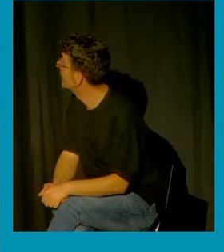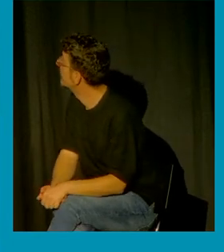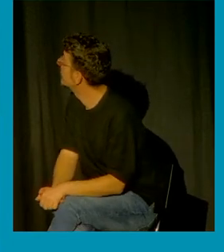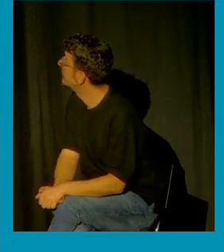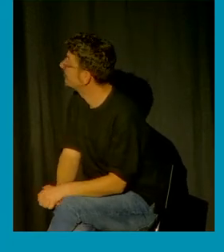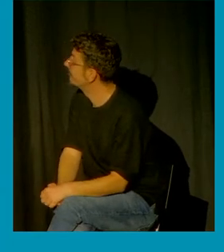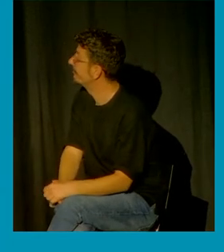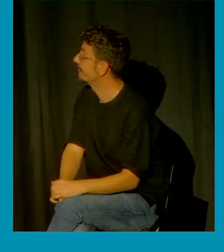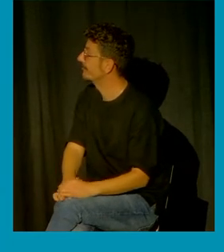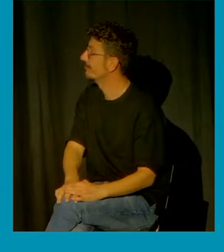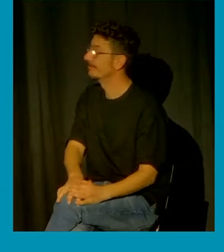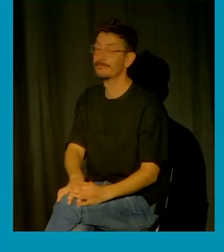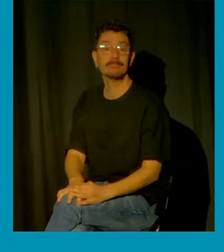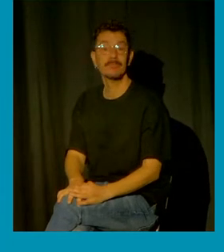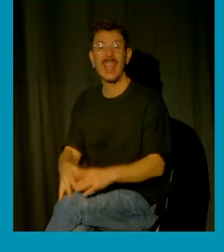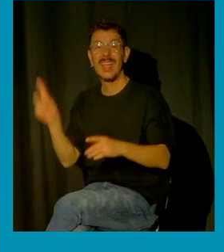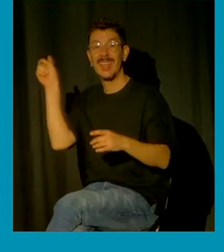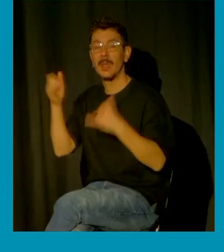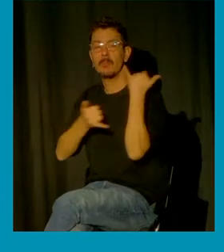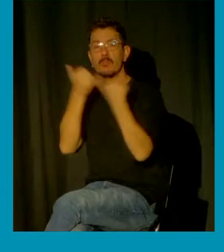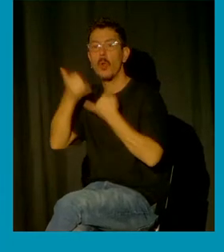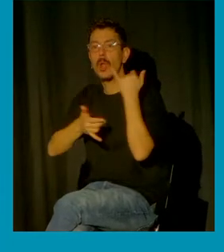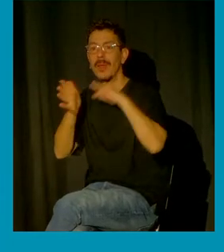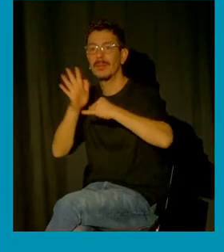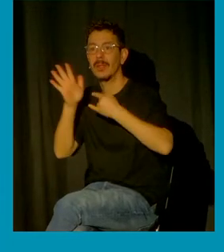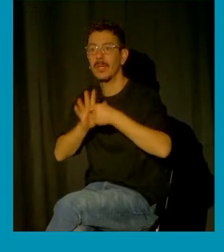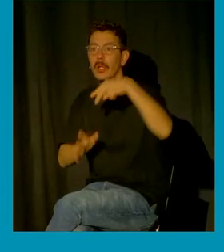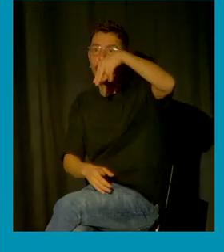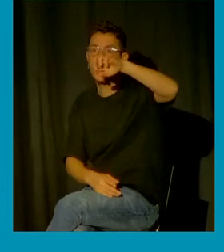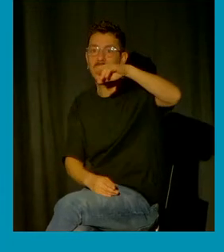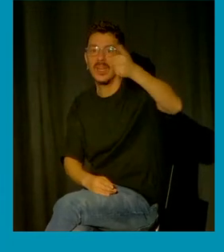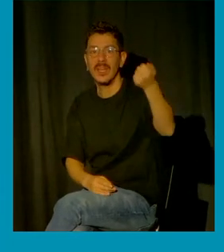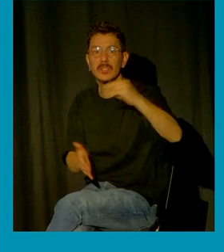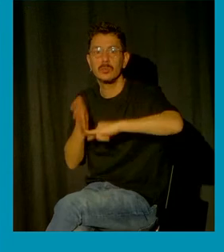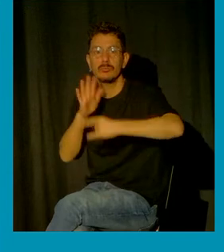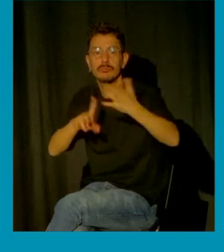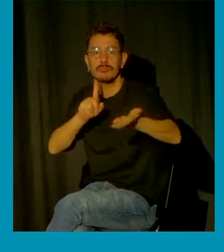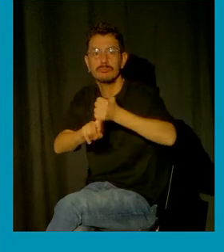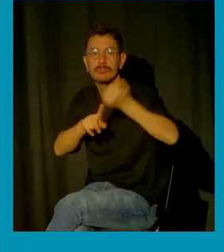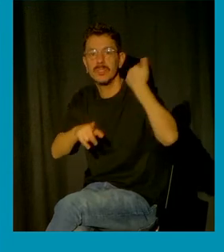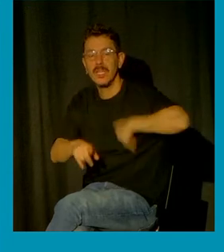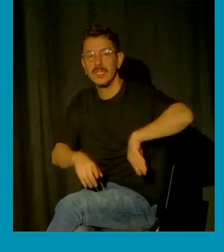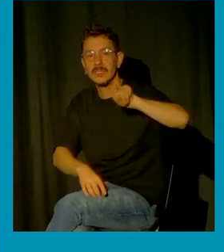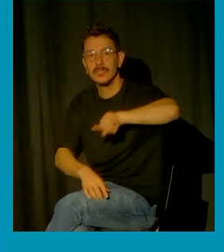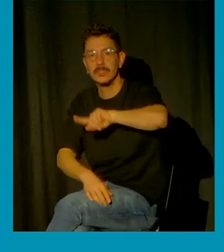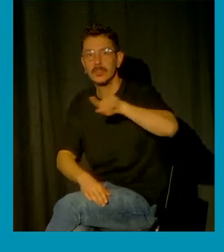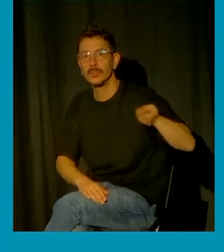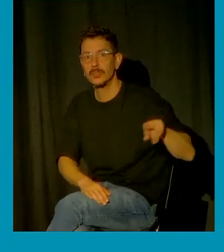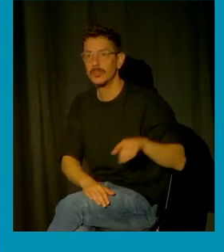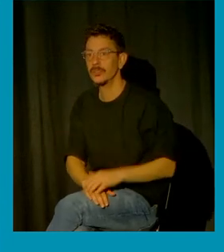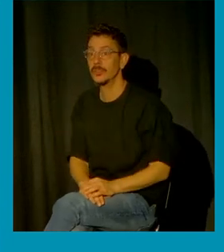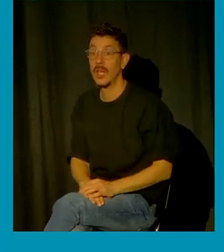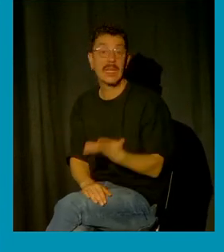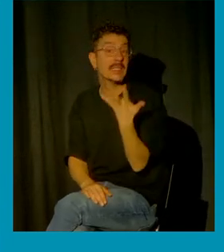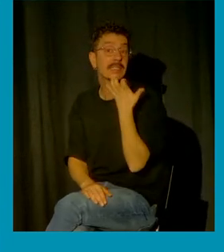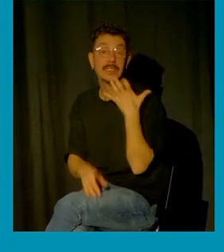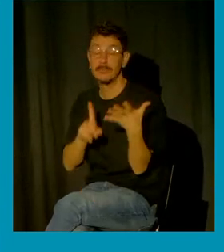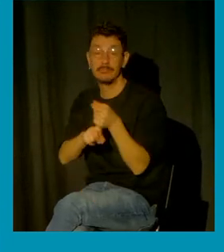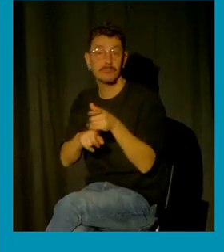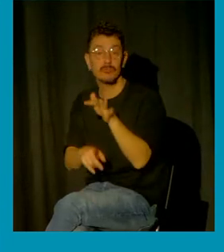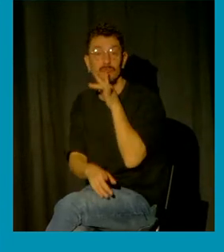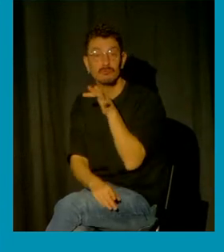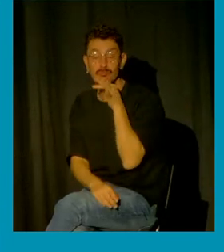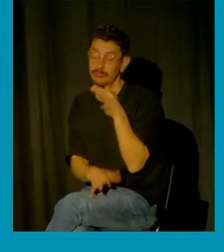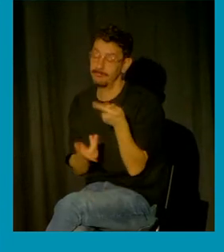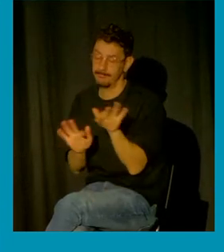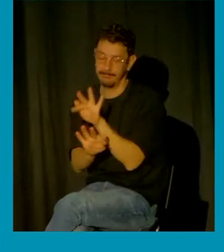amb amb Nerea pregunto i si no pues seguim tu estàs